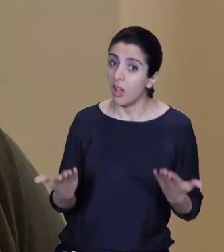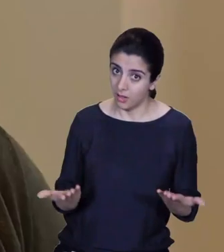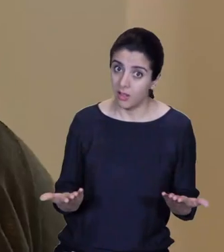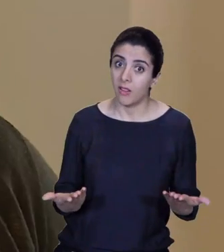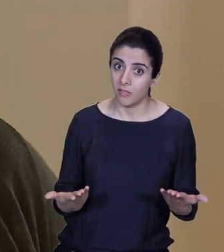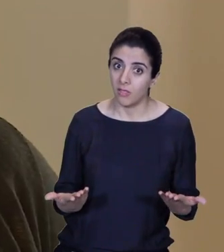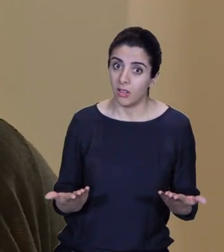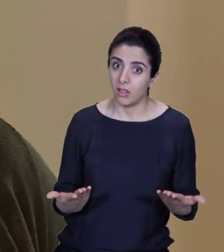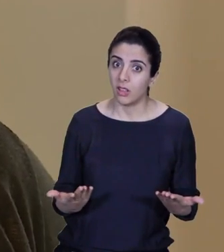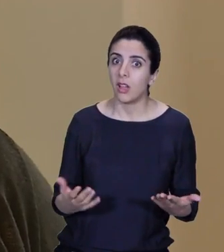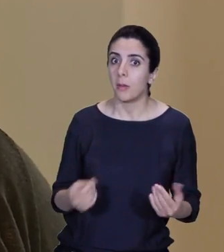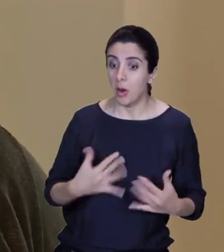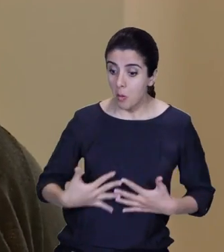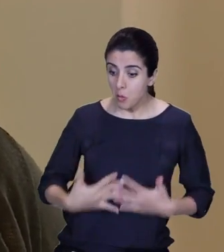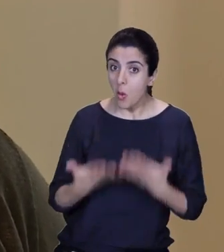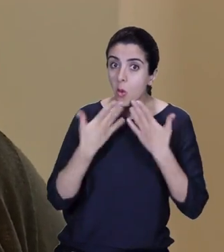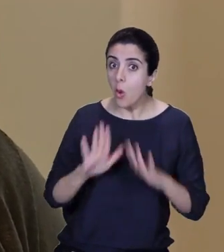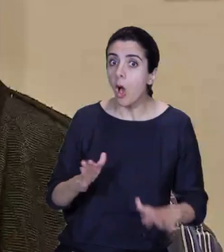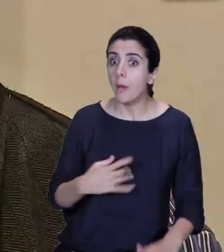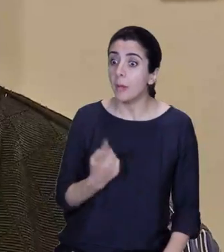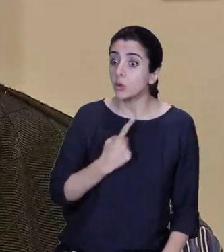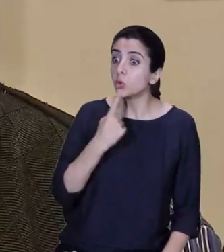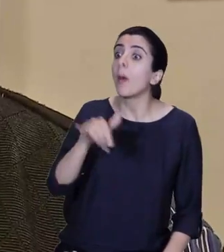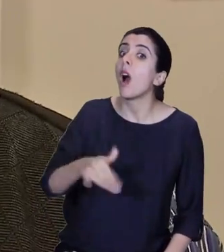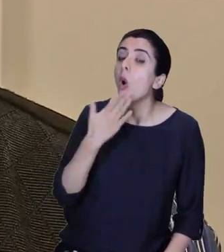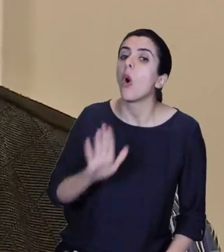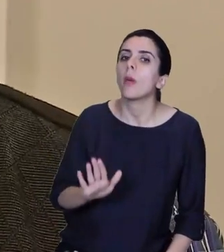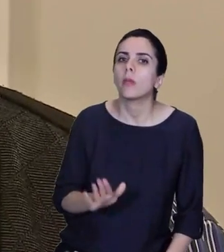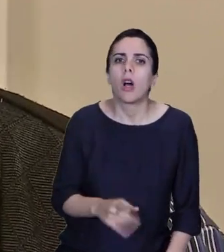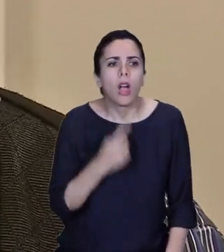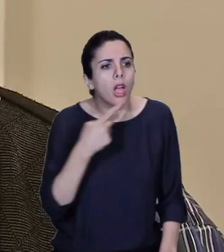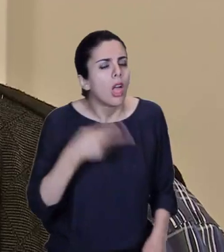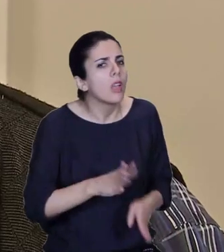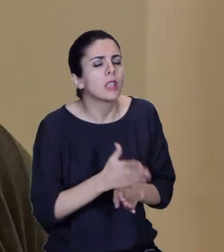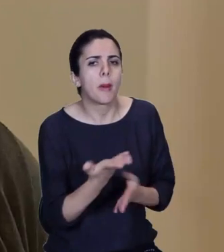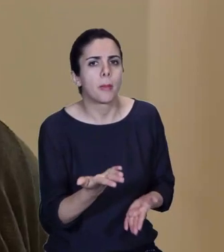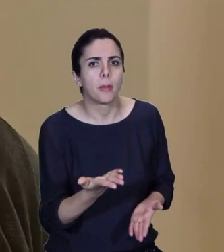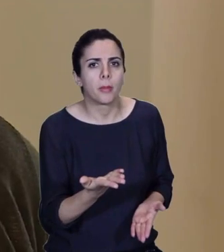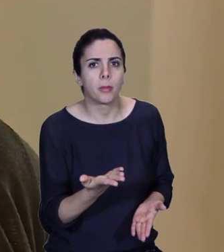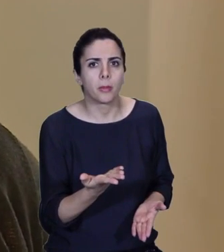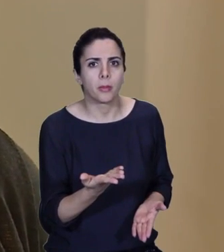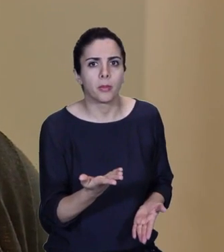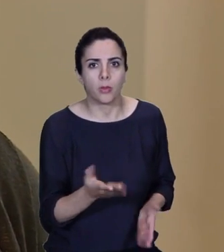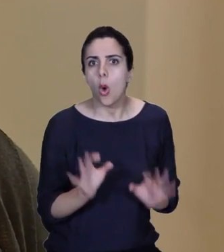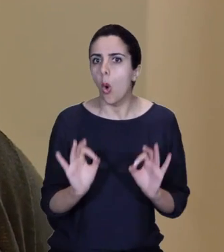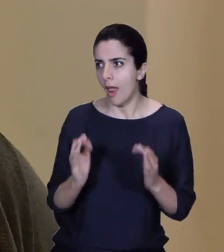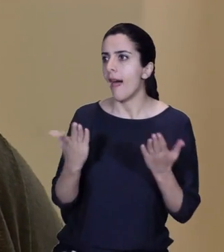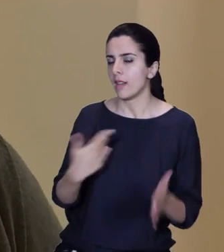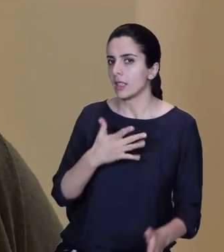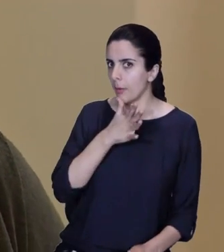Tabii. Karnımda büyütmedim diye hiç söz hakkım yok, öyle mi? Lafı niye dolandırıyorsun Sevim? Öyle